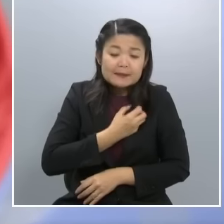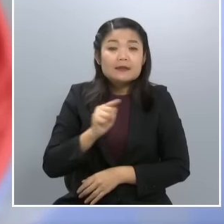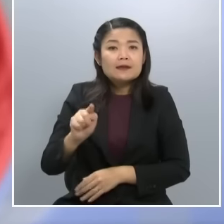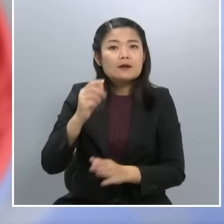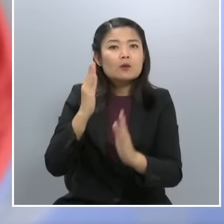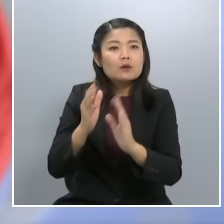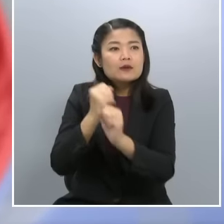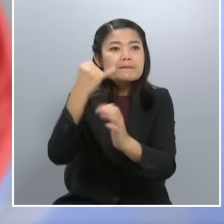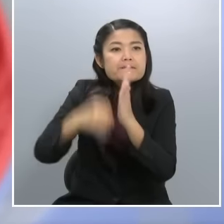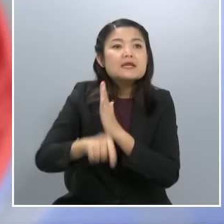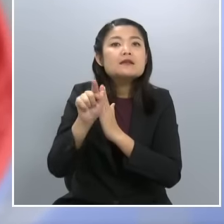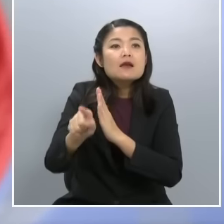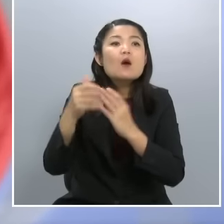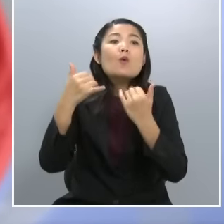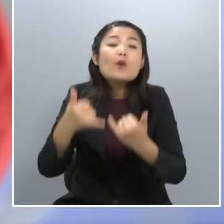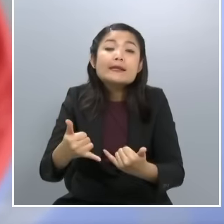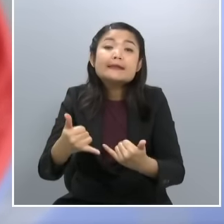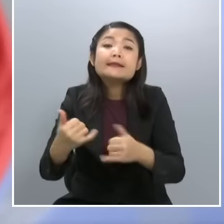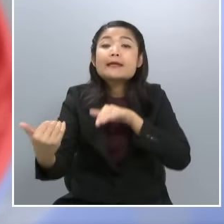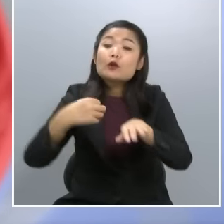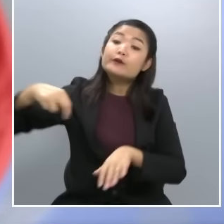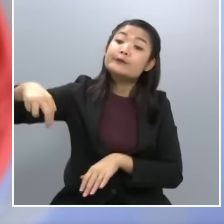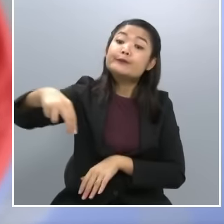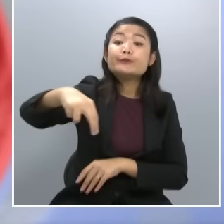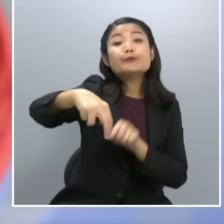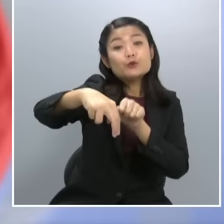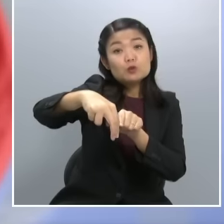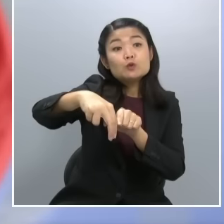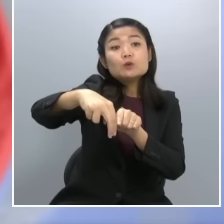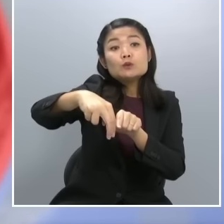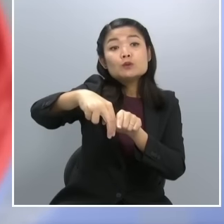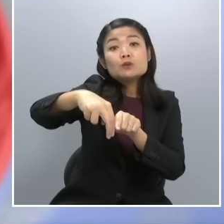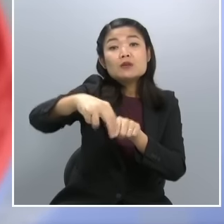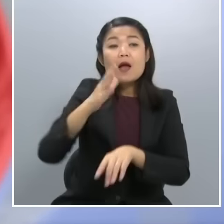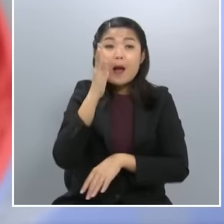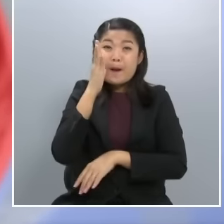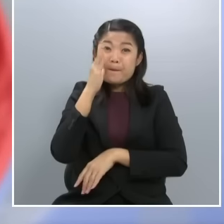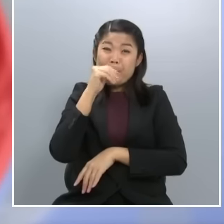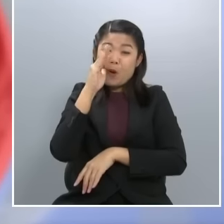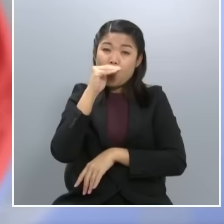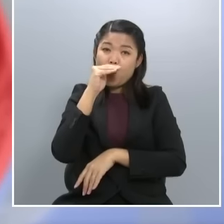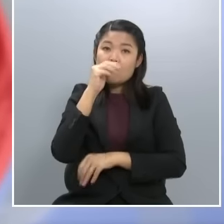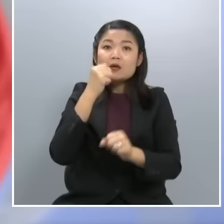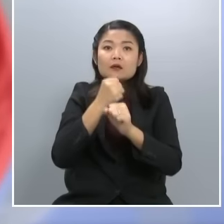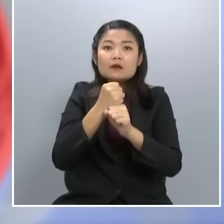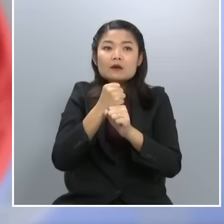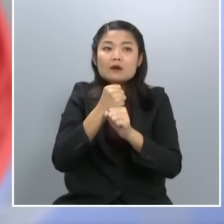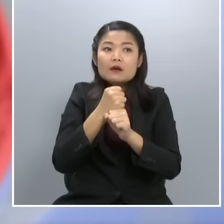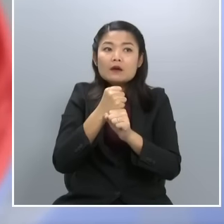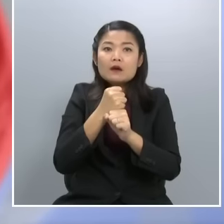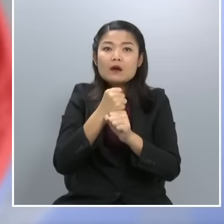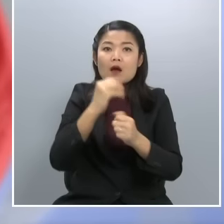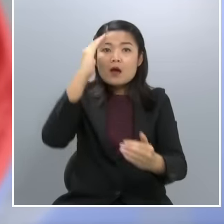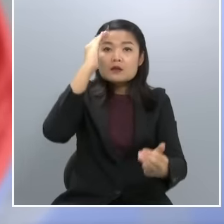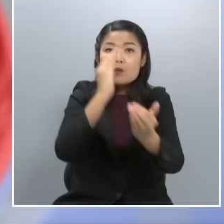ลูกเ้าอ่ะวันนี้มันยังเดินอยู่กลางถนนเลยค่ะแต่พ่อกลับถูกแจ้งข้อ